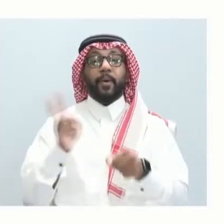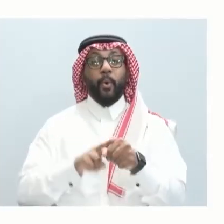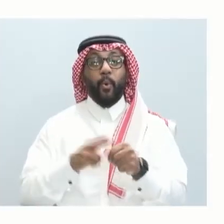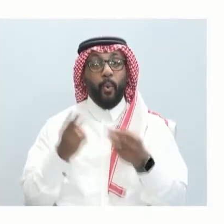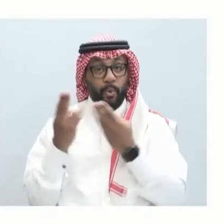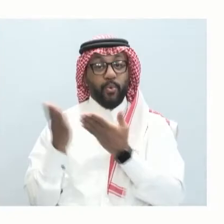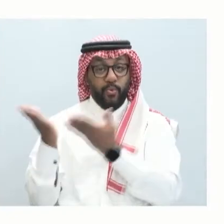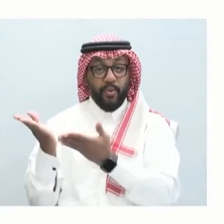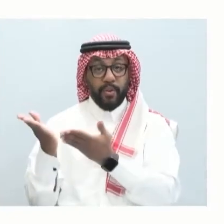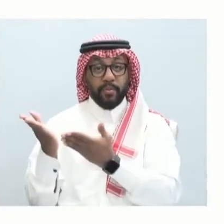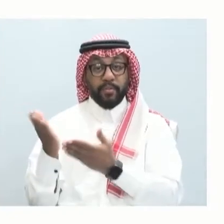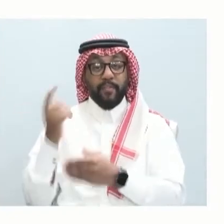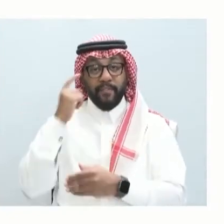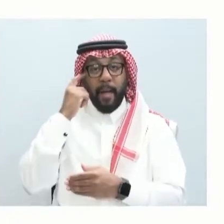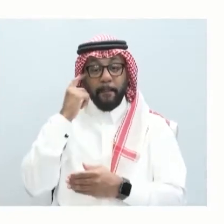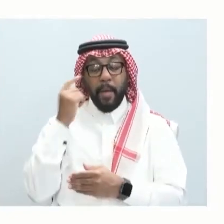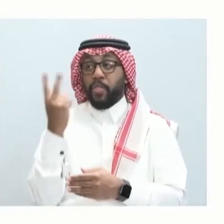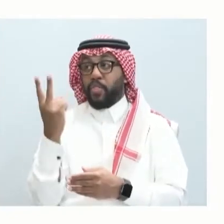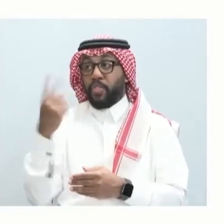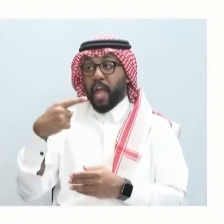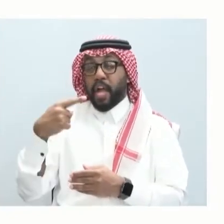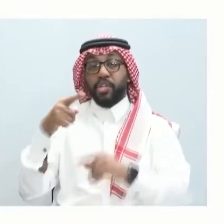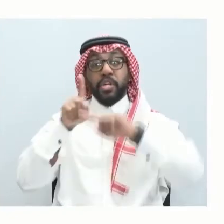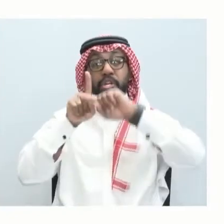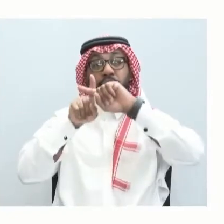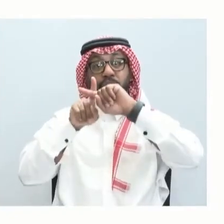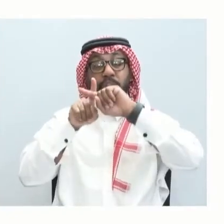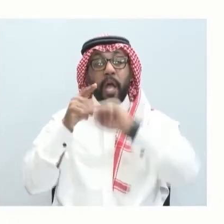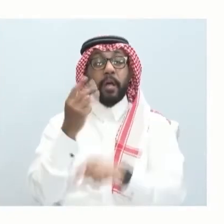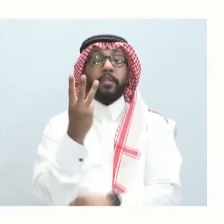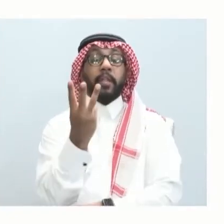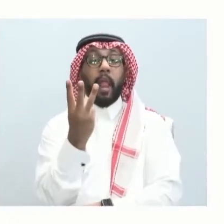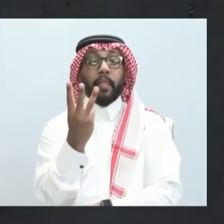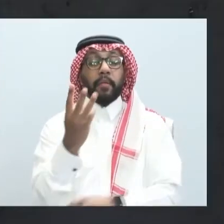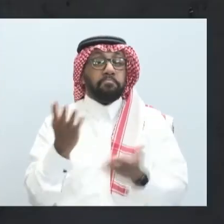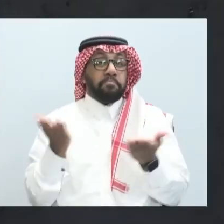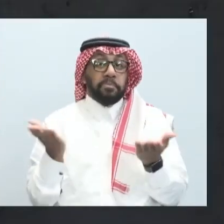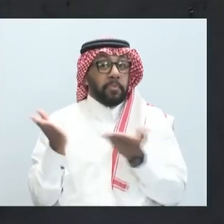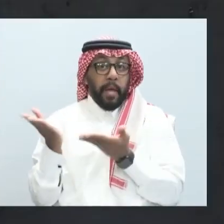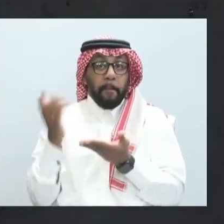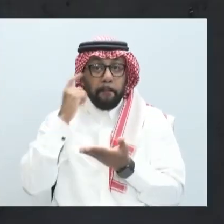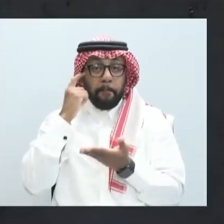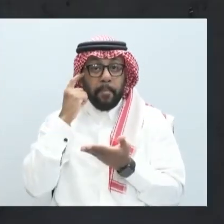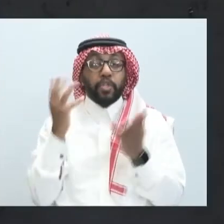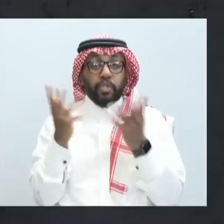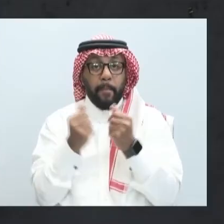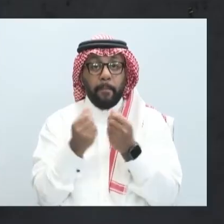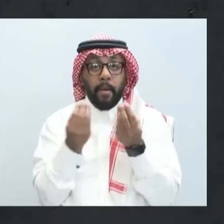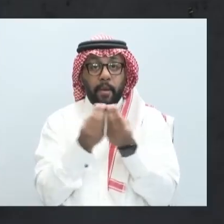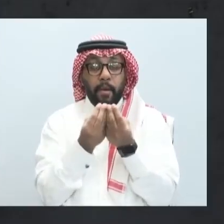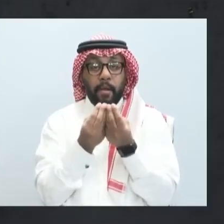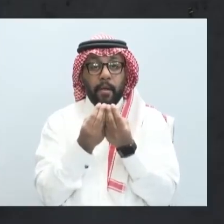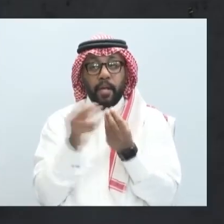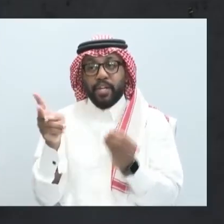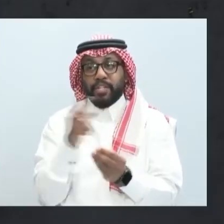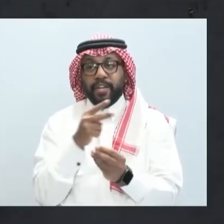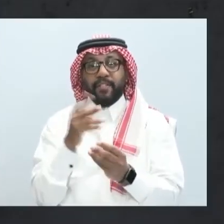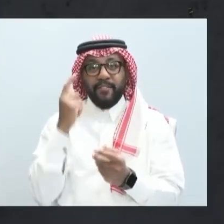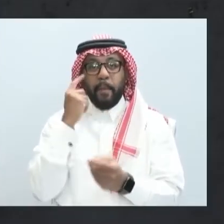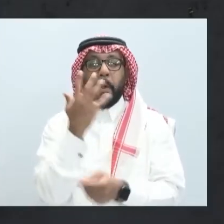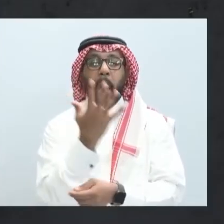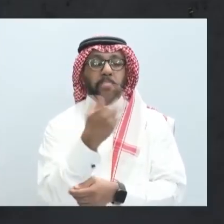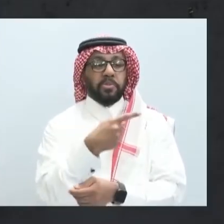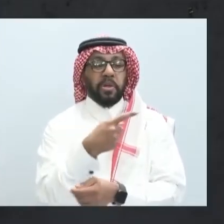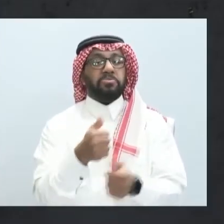هاي يا مبدعين وصلتوا للاجابه 12 مضافا اليها ثلاثه كم سيكونها في جمع 15